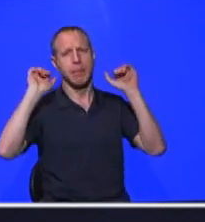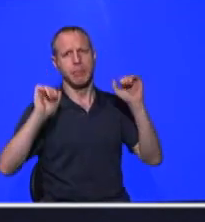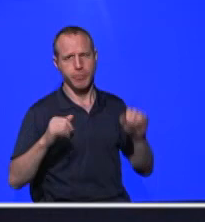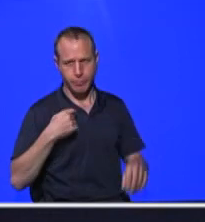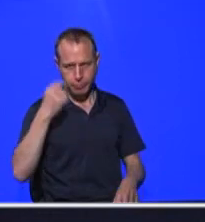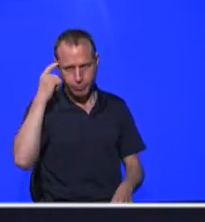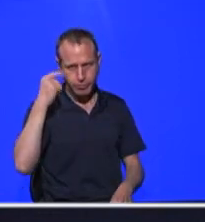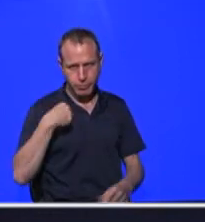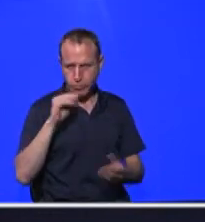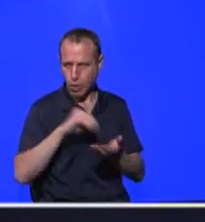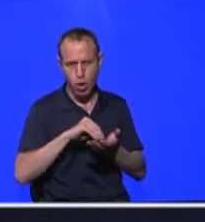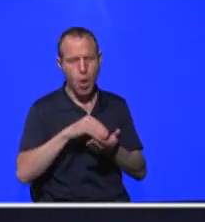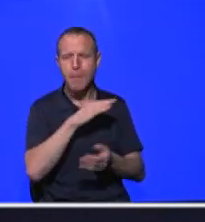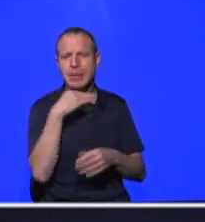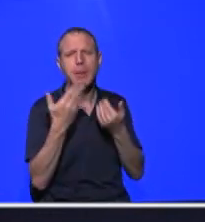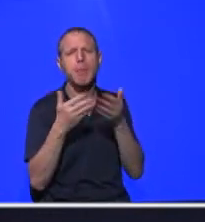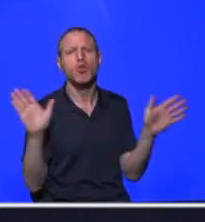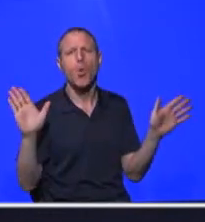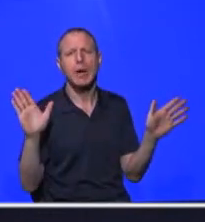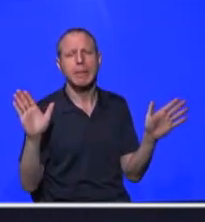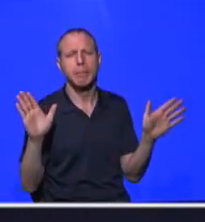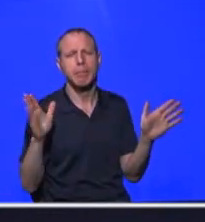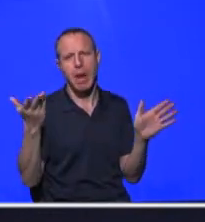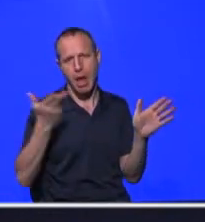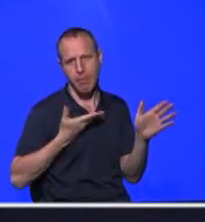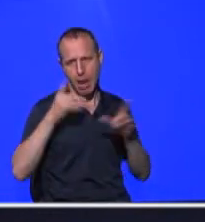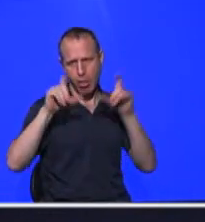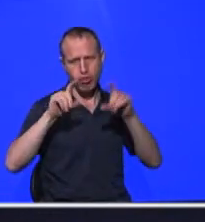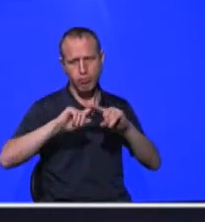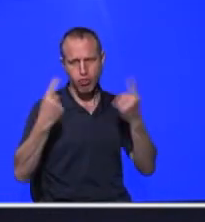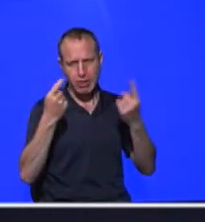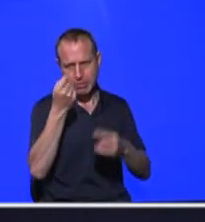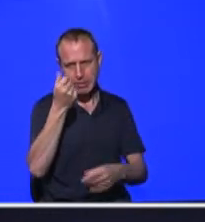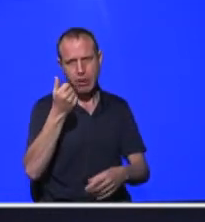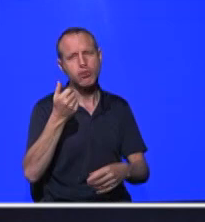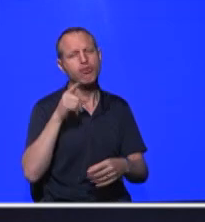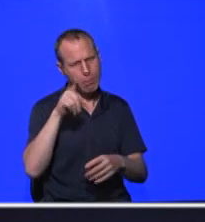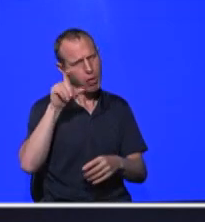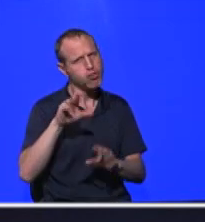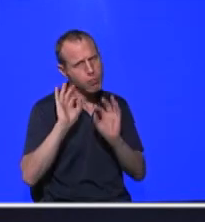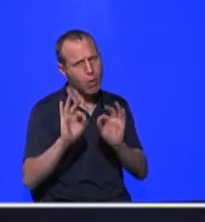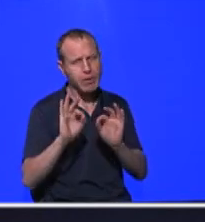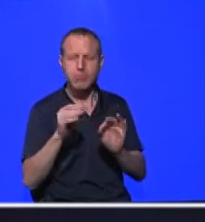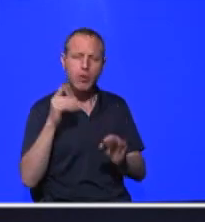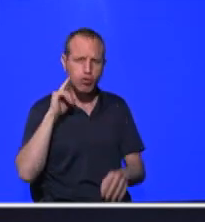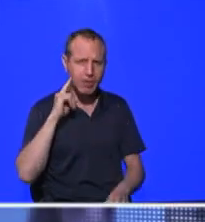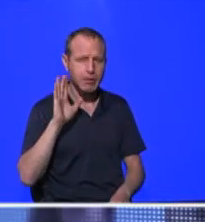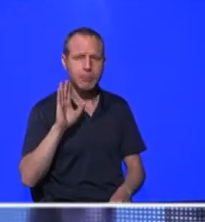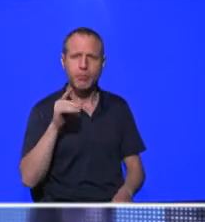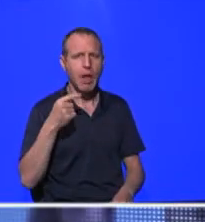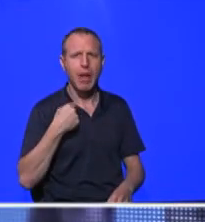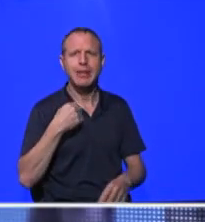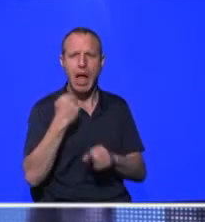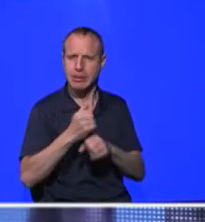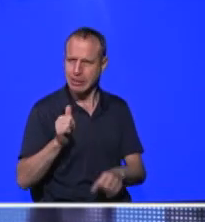אני חושב שאנחנו עוד לא מספיק פתוחים לקבל אנשים שונים קצת, שוואלה, שהם אנשים טובים, תקשיבי, זה לא ש... אני